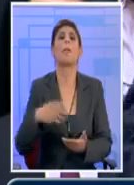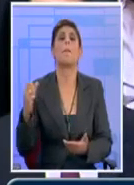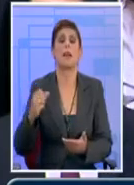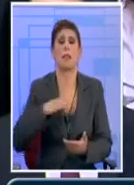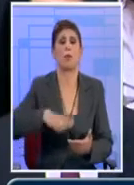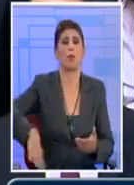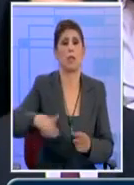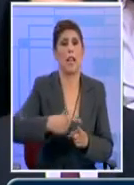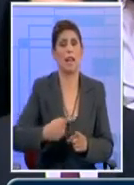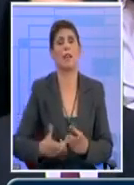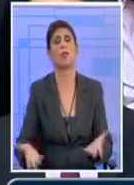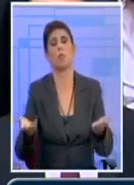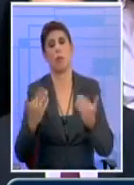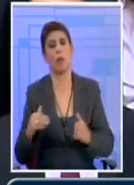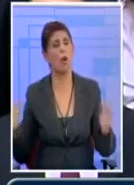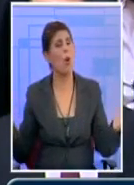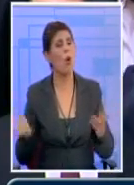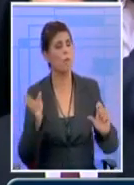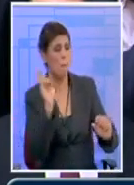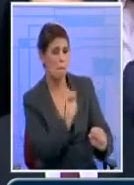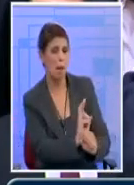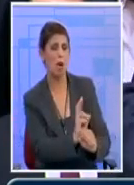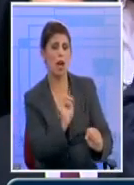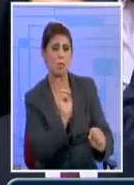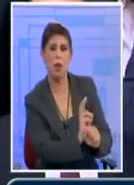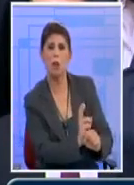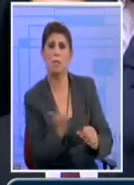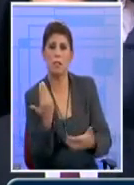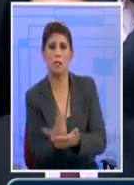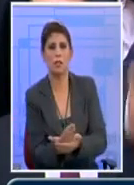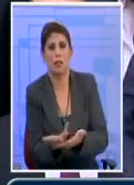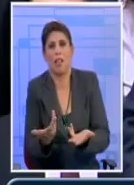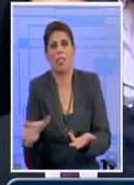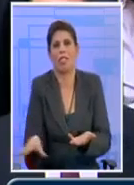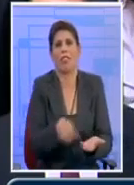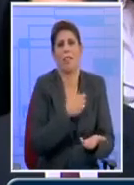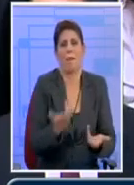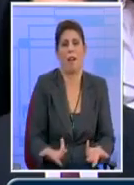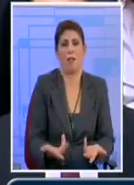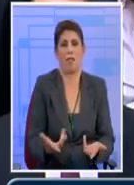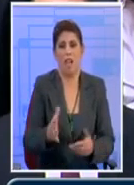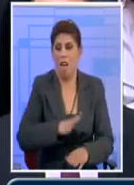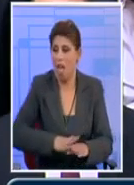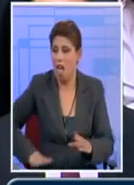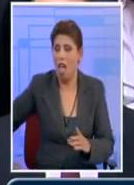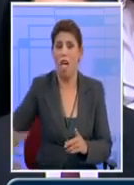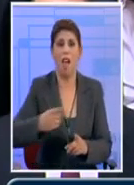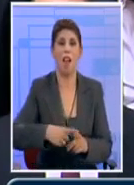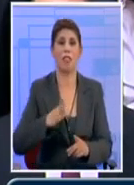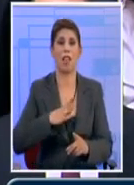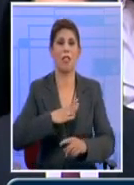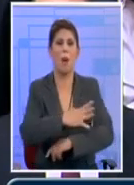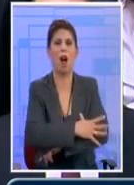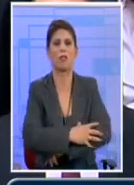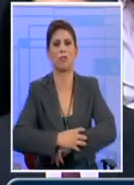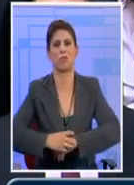λαό. Όσο μεγάλα πρωτογενή πλεονάσματα και να ζητούν, δεν πρόκειται να τα λάβουν. Ο ελληνικός λαός έχει